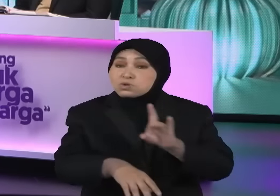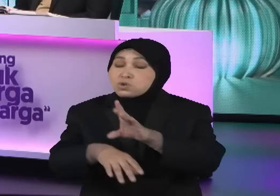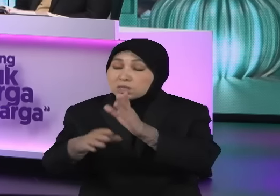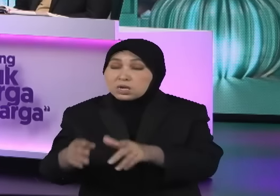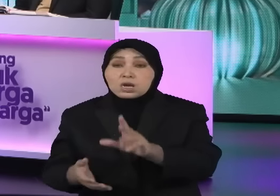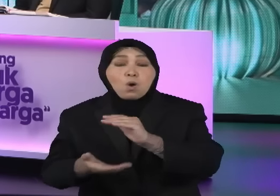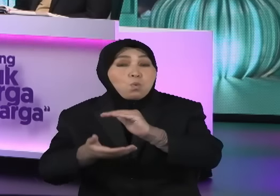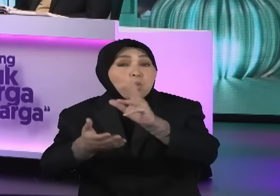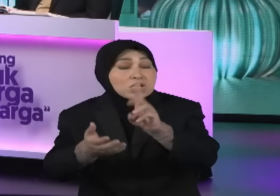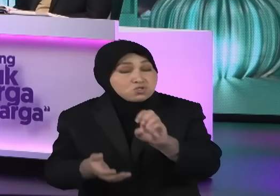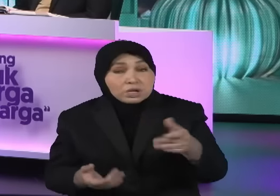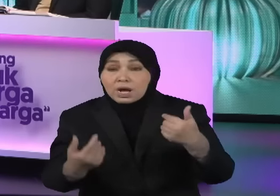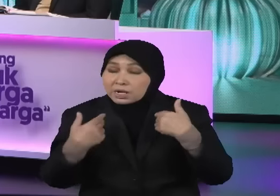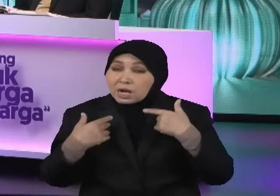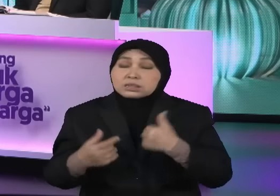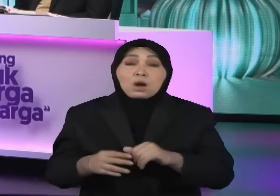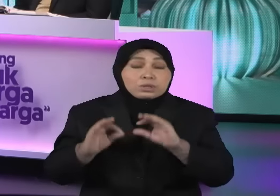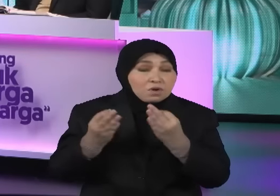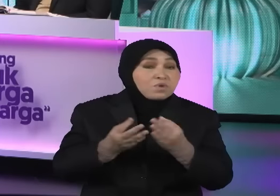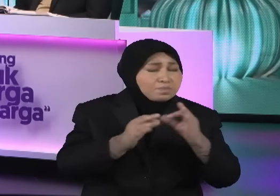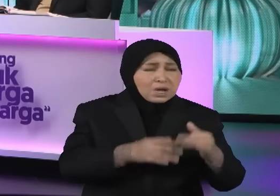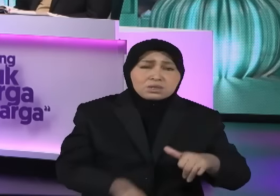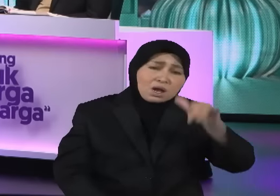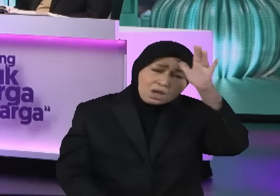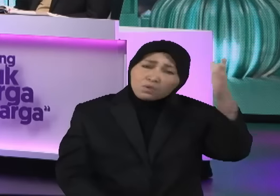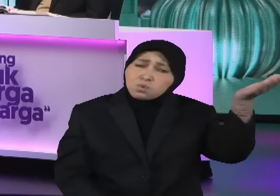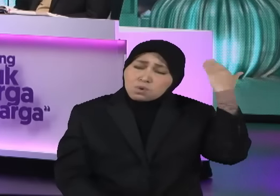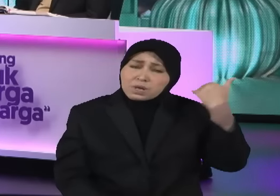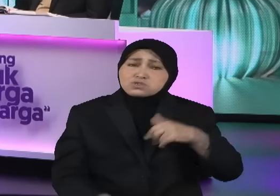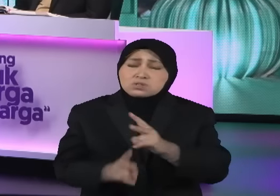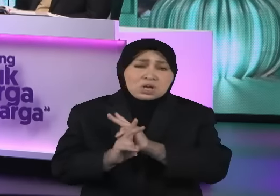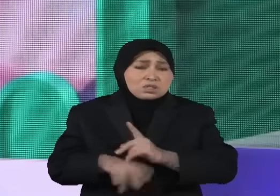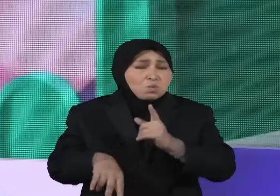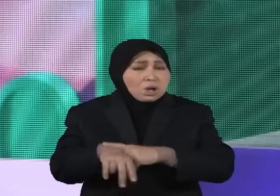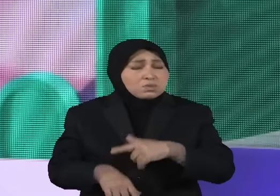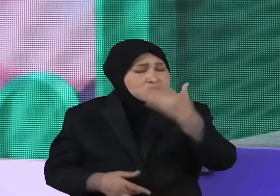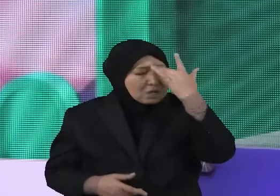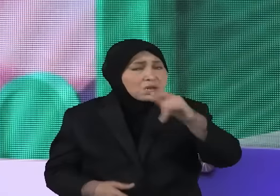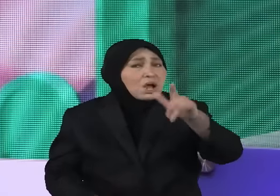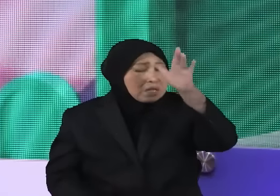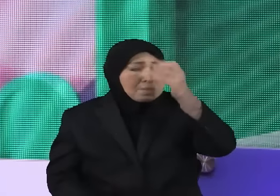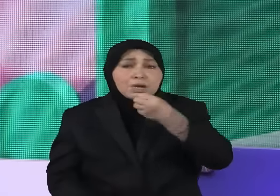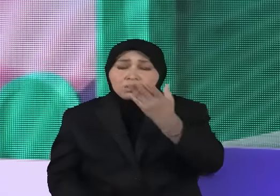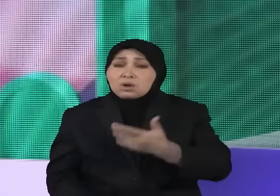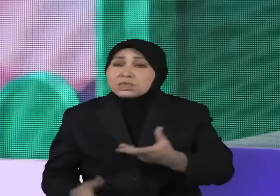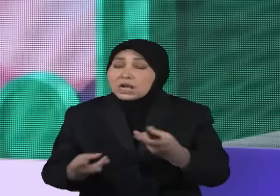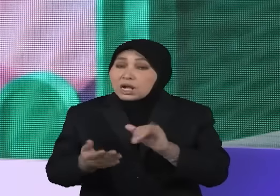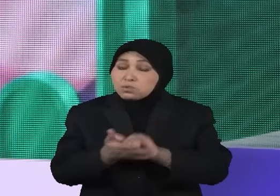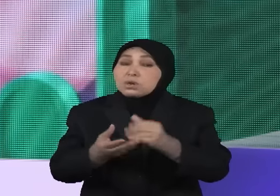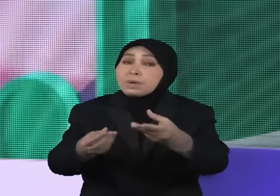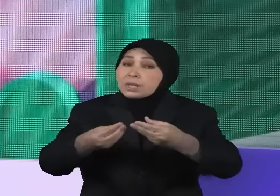ada, ataupun adalah adik-beradik kata, ayah dulu masa saya jaga waktu sakit tu, ayah cakap pada saya, tanah tu dia bagi pada